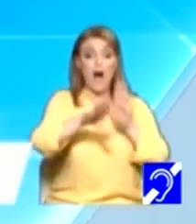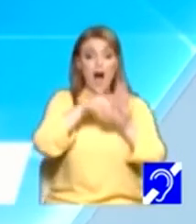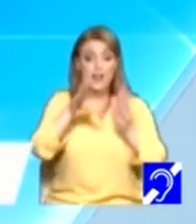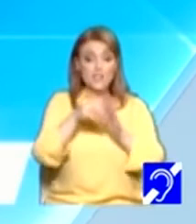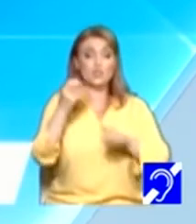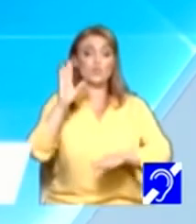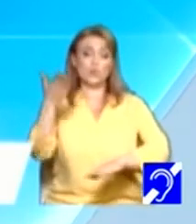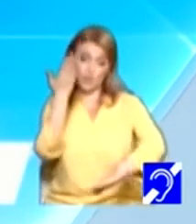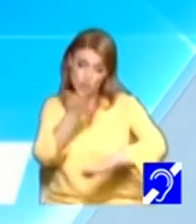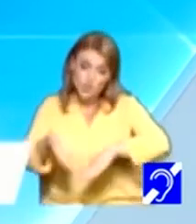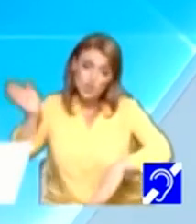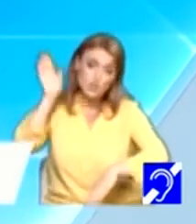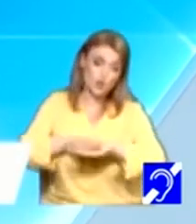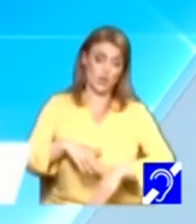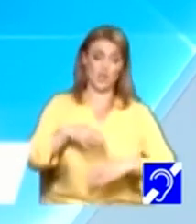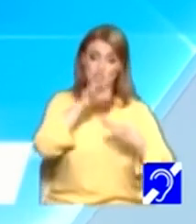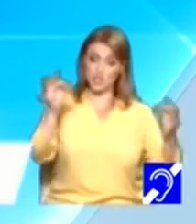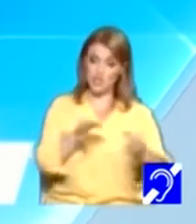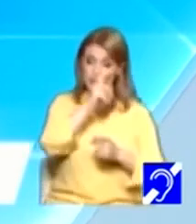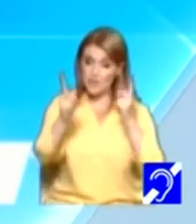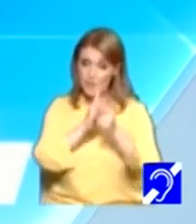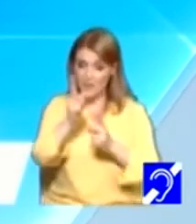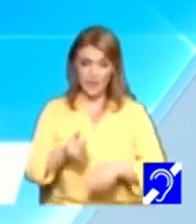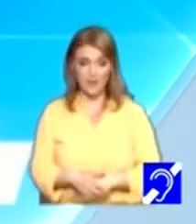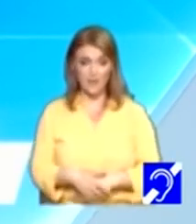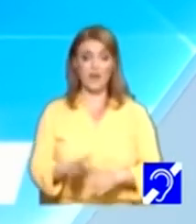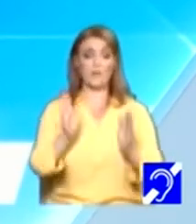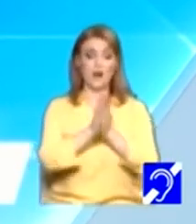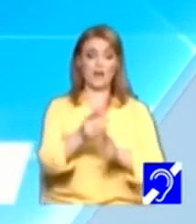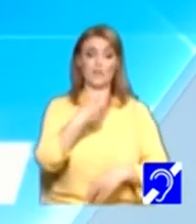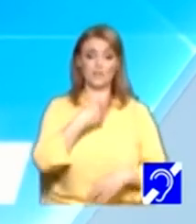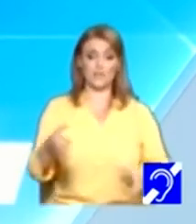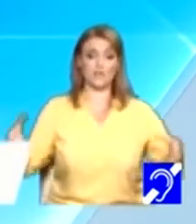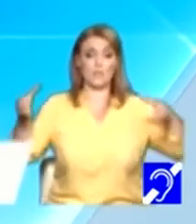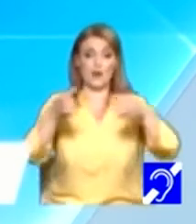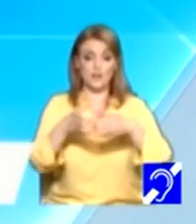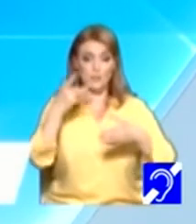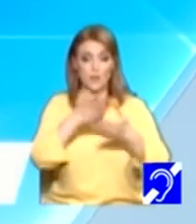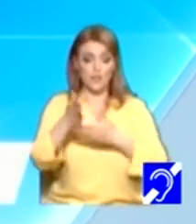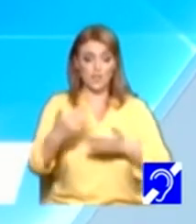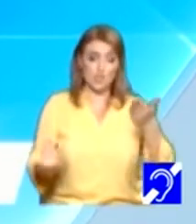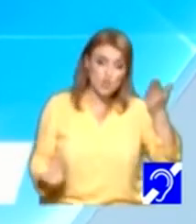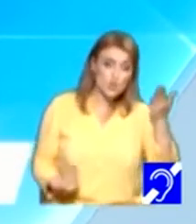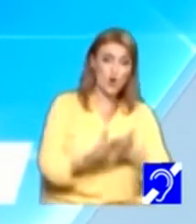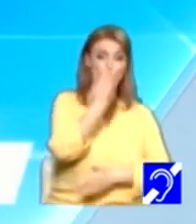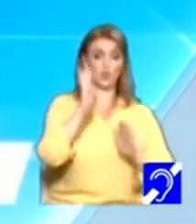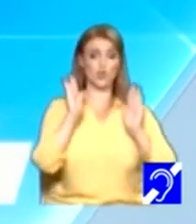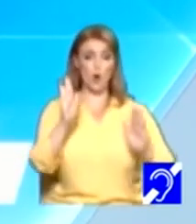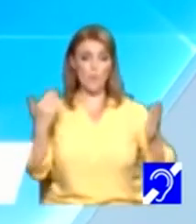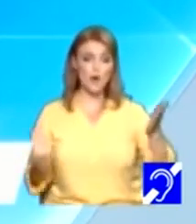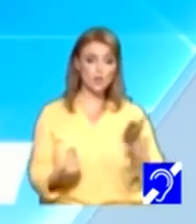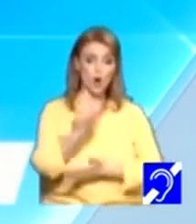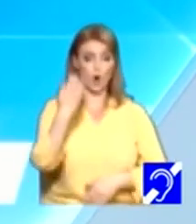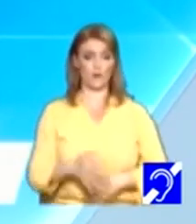schimbă nimic, au fost până acum afară cu ei. Votați partidele noi. Partidul POM